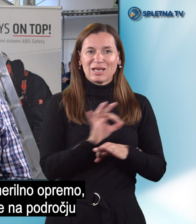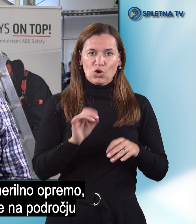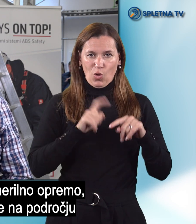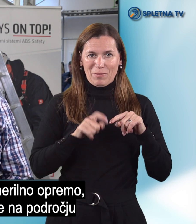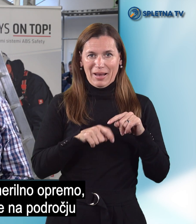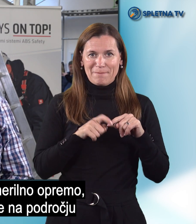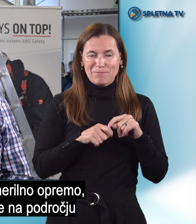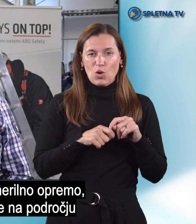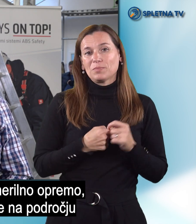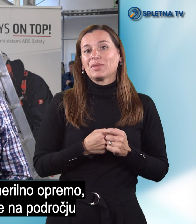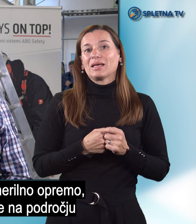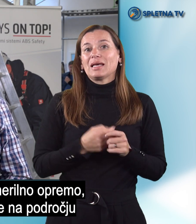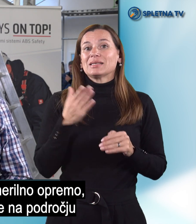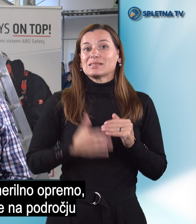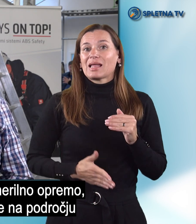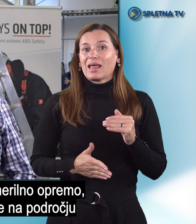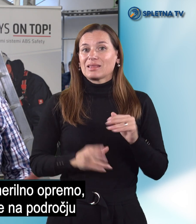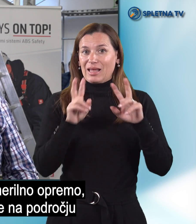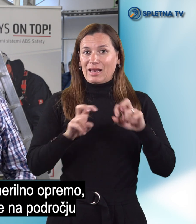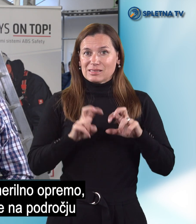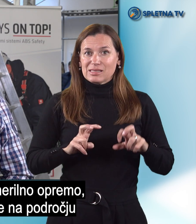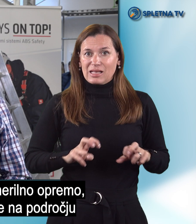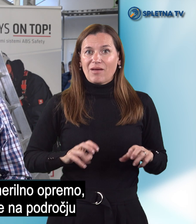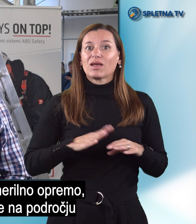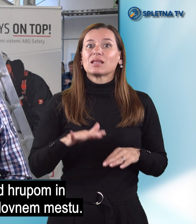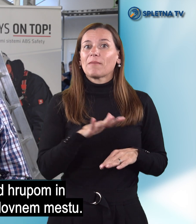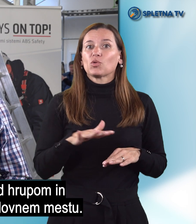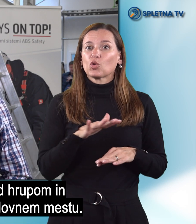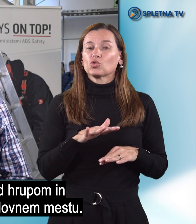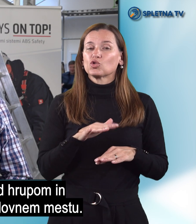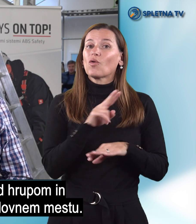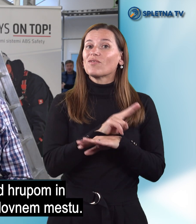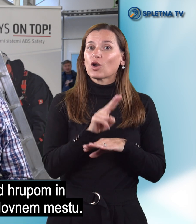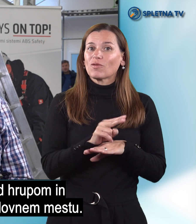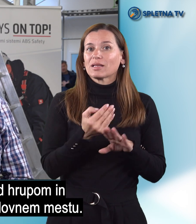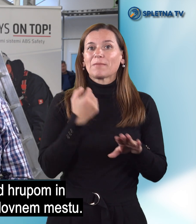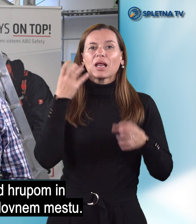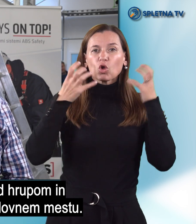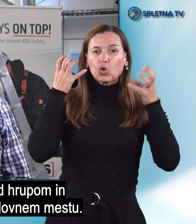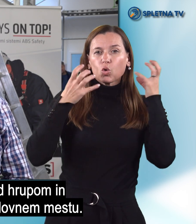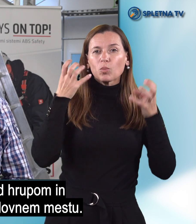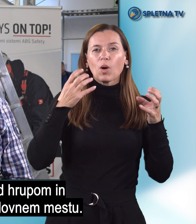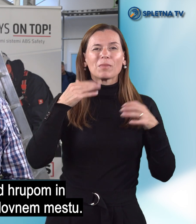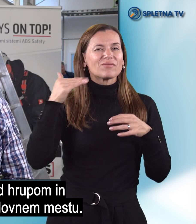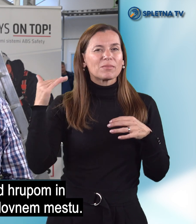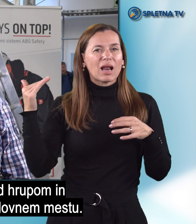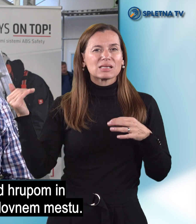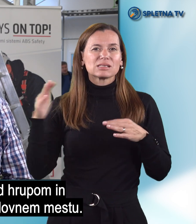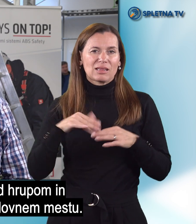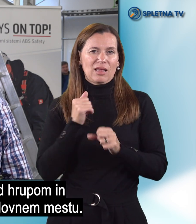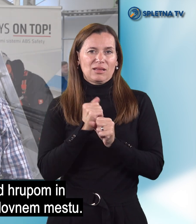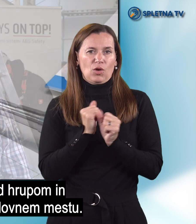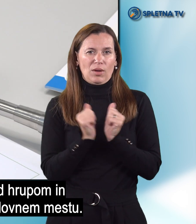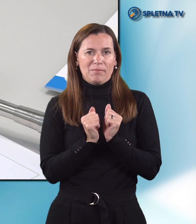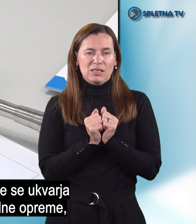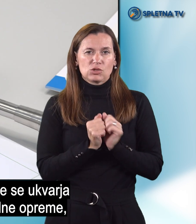opremo. Zadnje raziskave na področju varovanja pred hrupom in vibracijami na